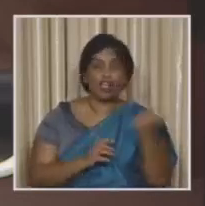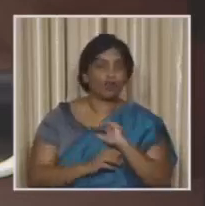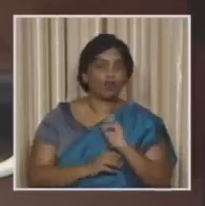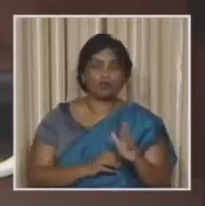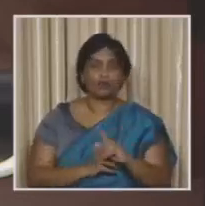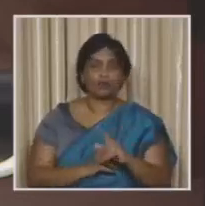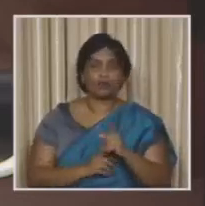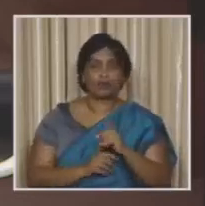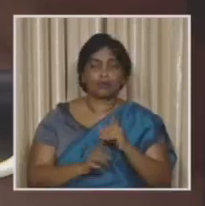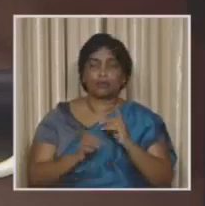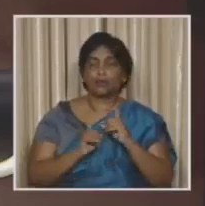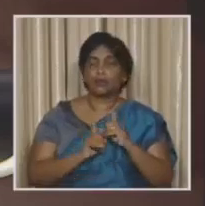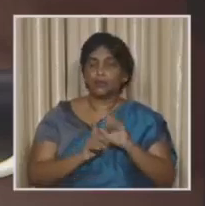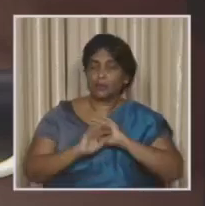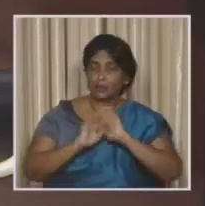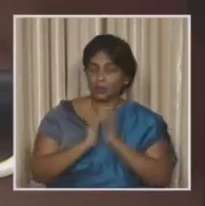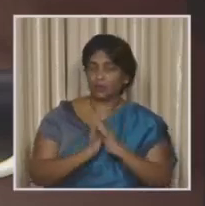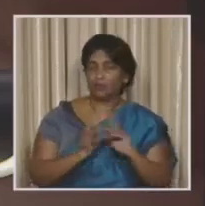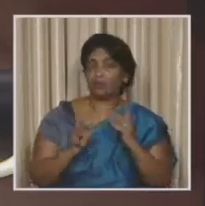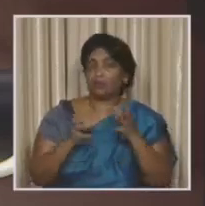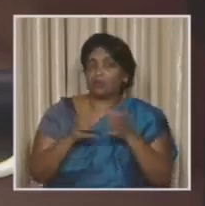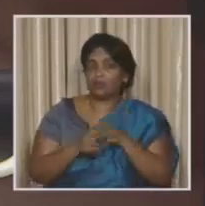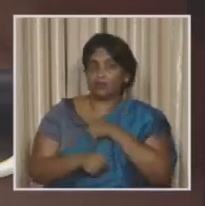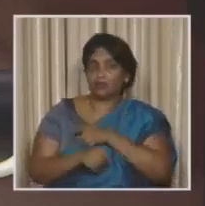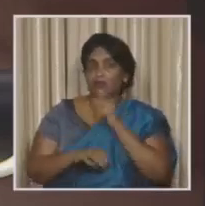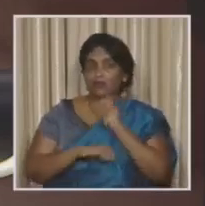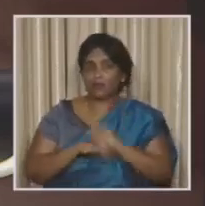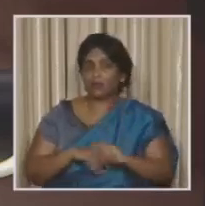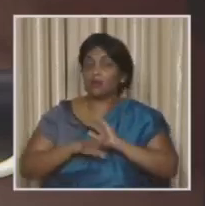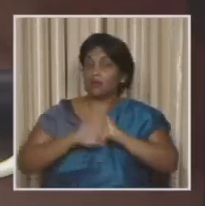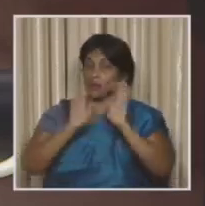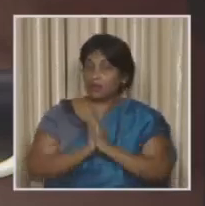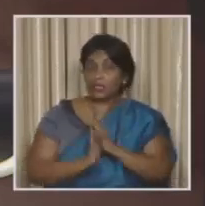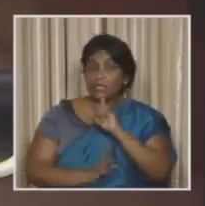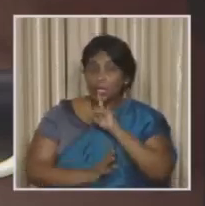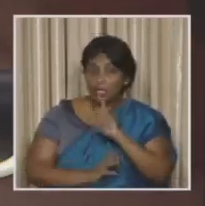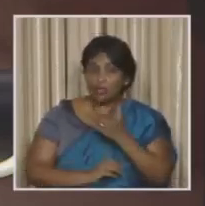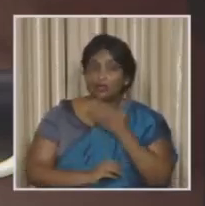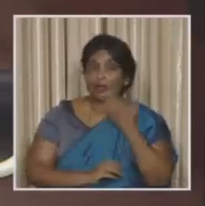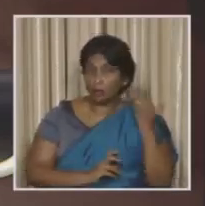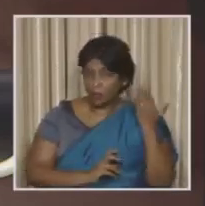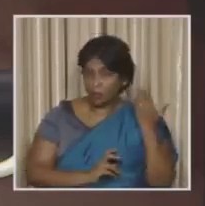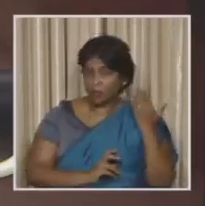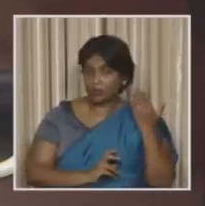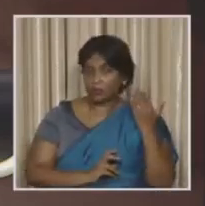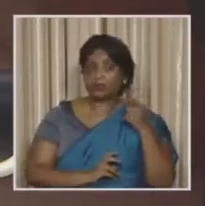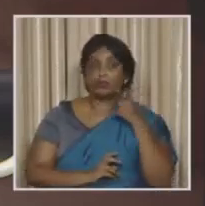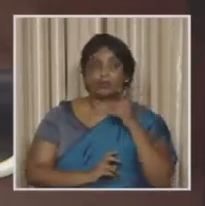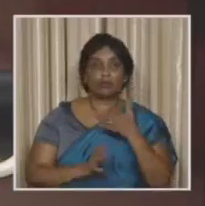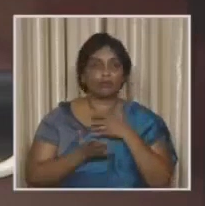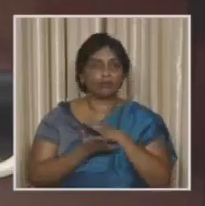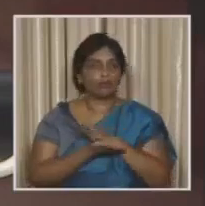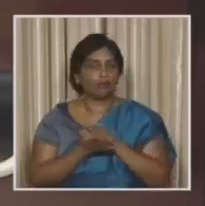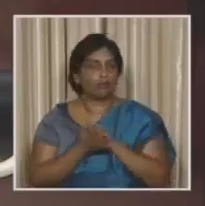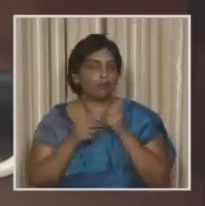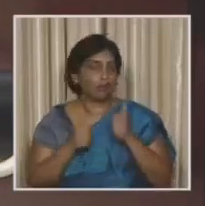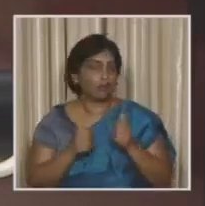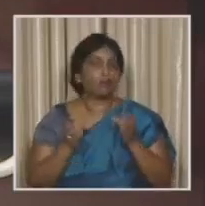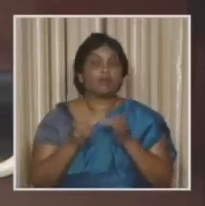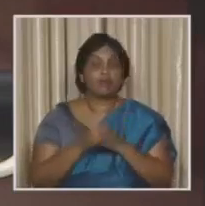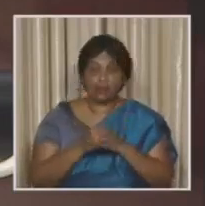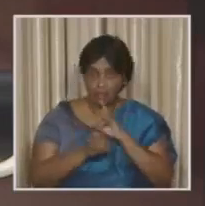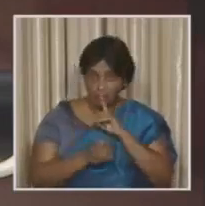මේ සෑම අපරාධයක් පිටපසෙන් තිබුණු වචනය නිසා කාට හරි කියන්න පුළුවන්ද ඔවුන් සුද්ධභාවයෙන් කටයුතු කරපු කණ්ඩායමක්